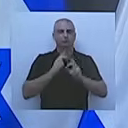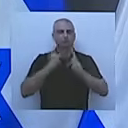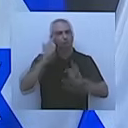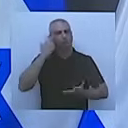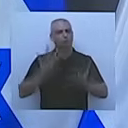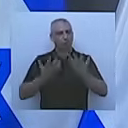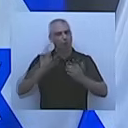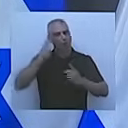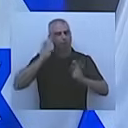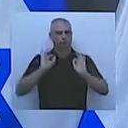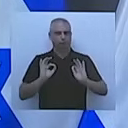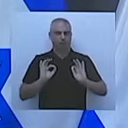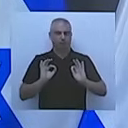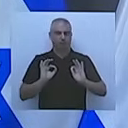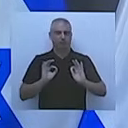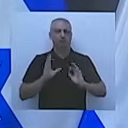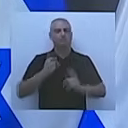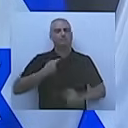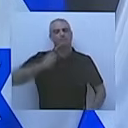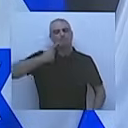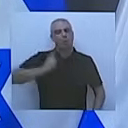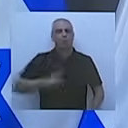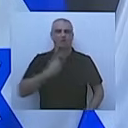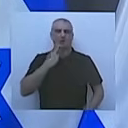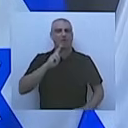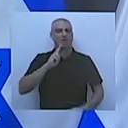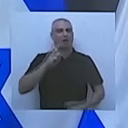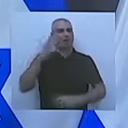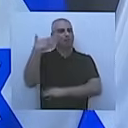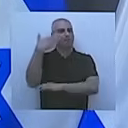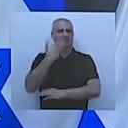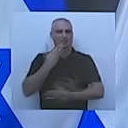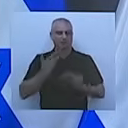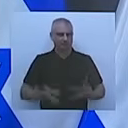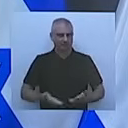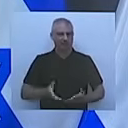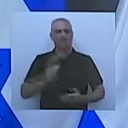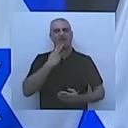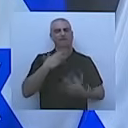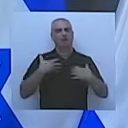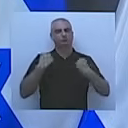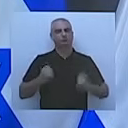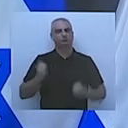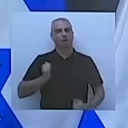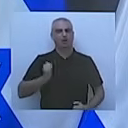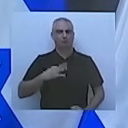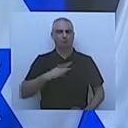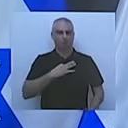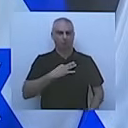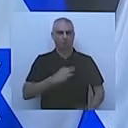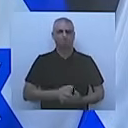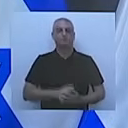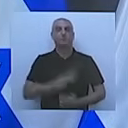procese diplomatice cu libanul Nu este neapărat O țintă militară nu este ca în cazul hamasului distrugerea unei organizații